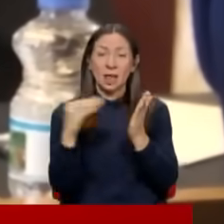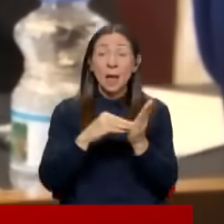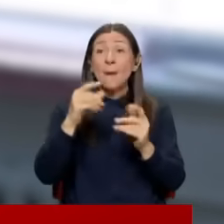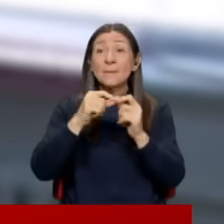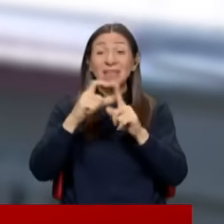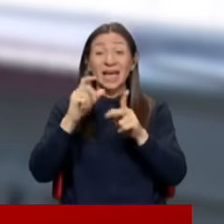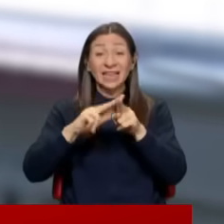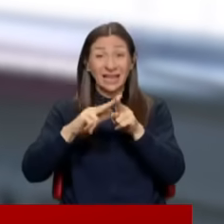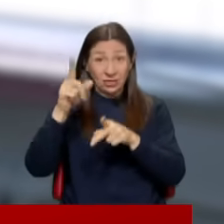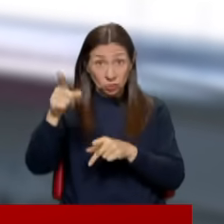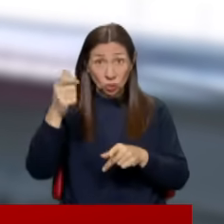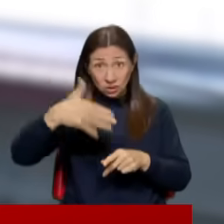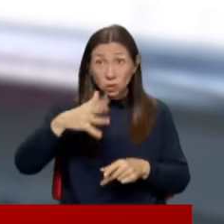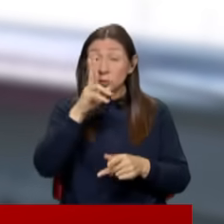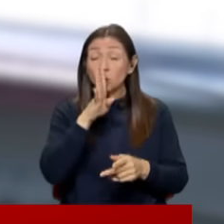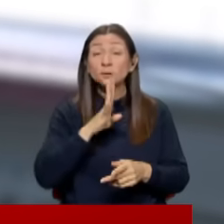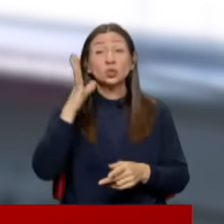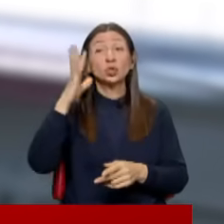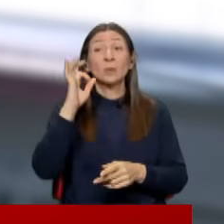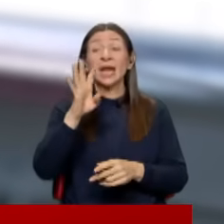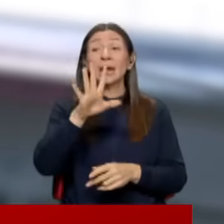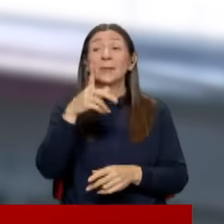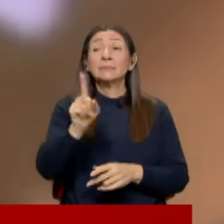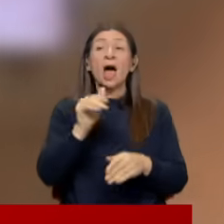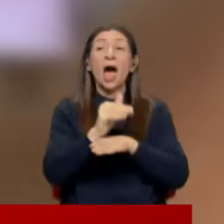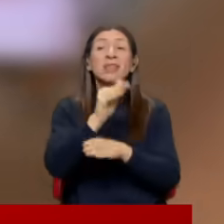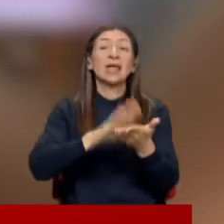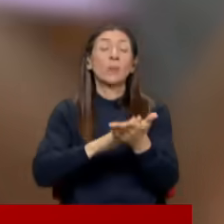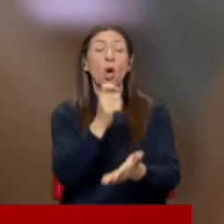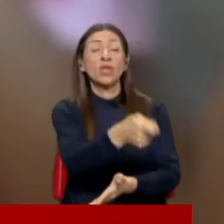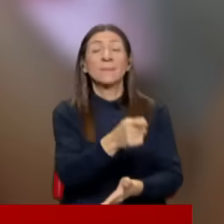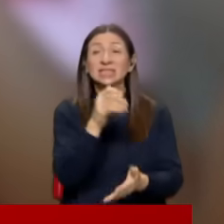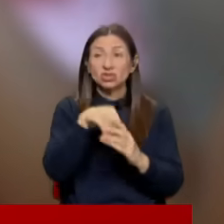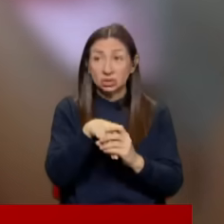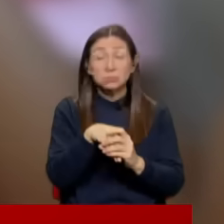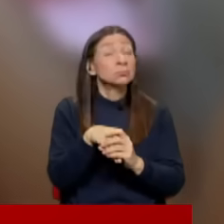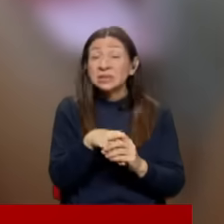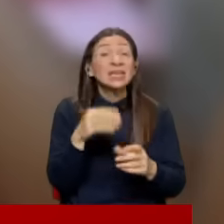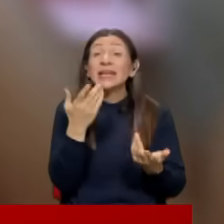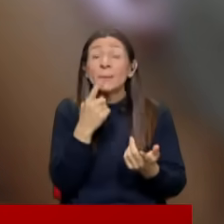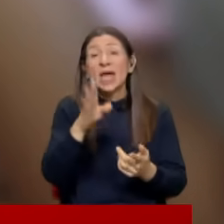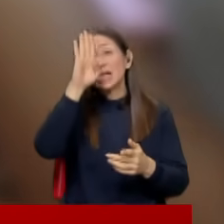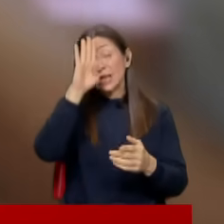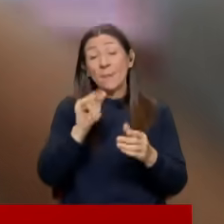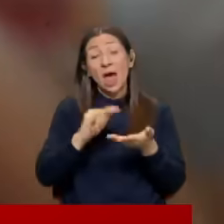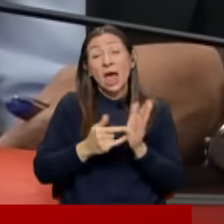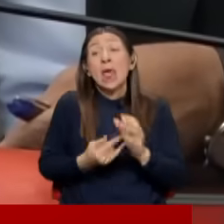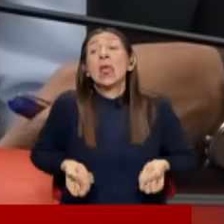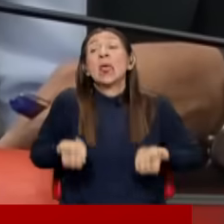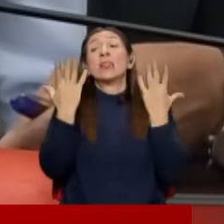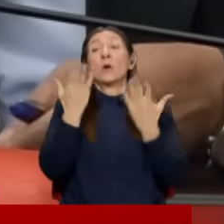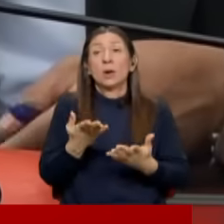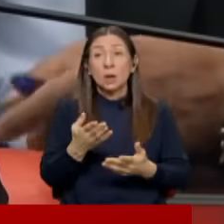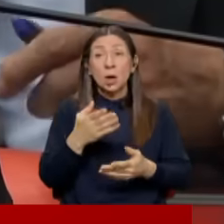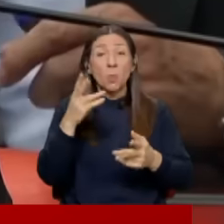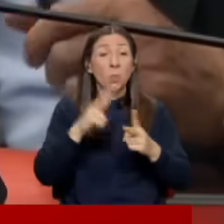BDDK yöneticileri ve 400 uzmanına 45 bin lira hayat tazminatı ödenmesi için. Gerekçesi İstanbul'da geçinememeleri. Hemşire